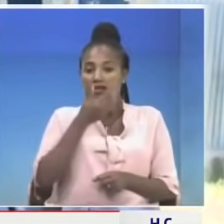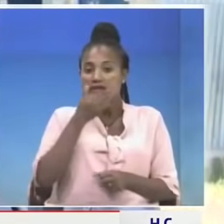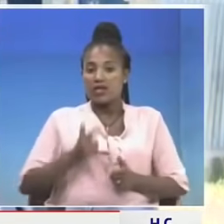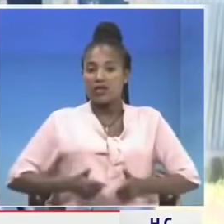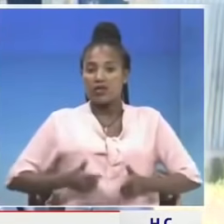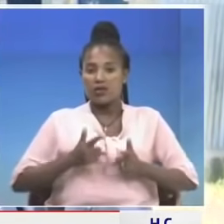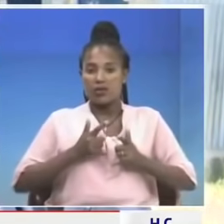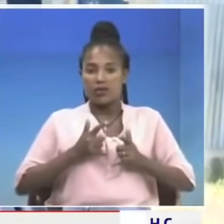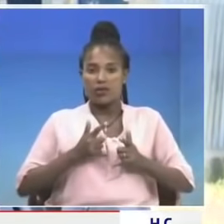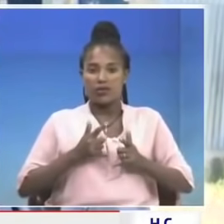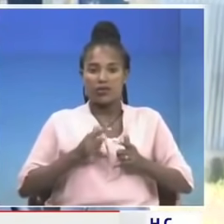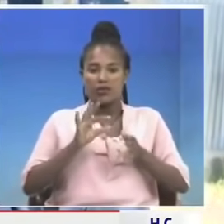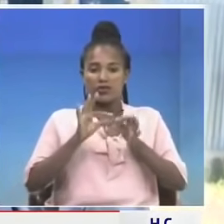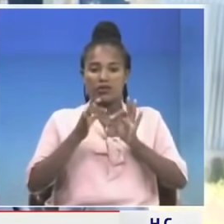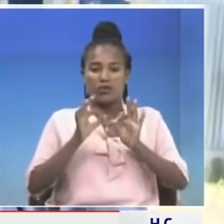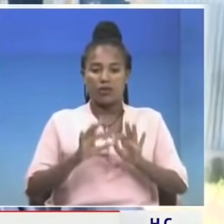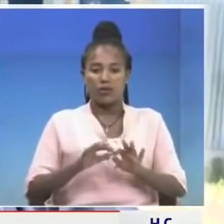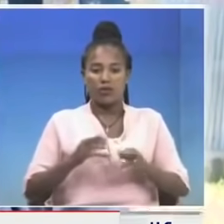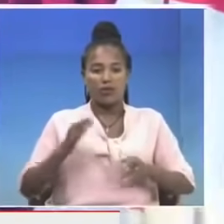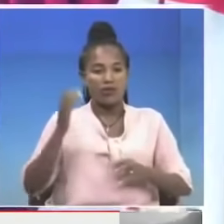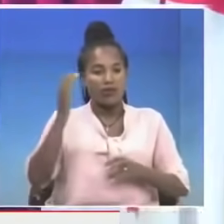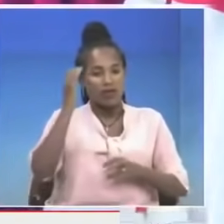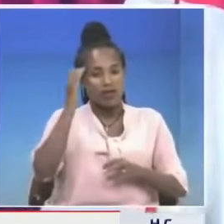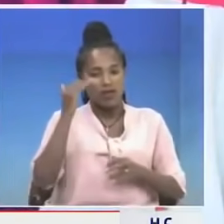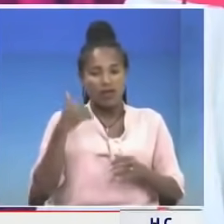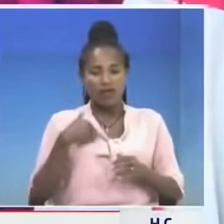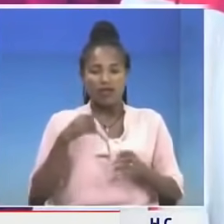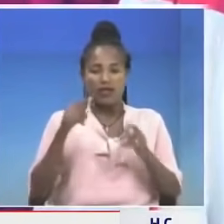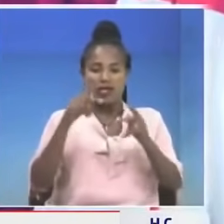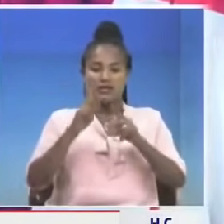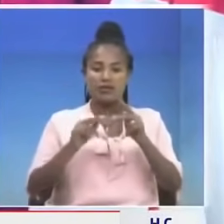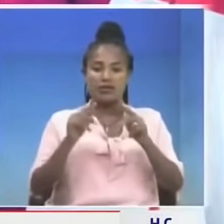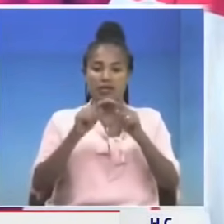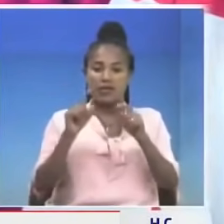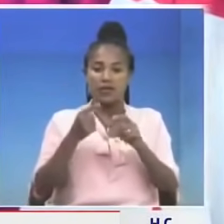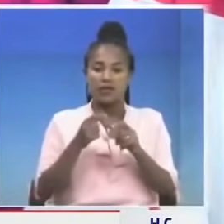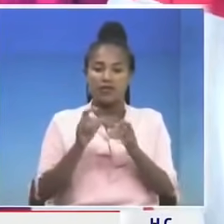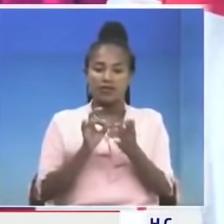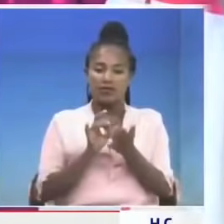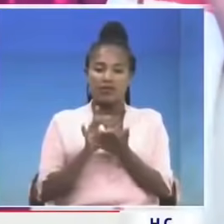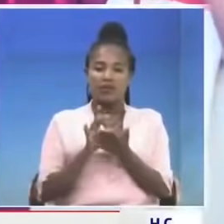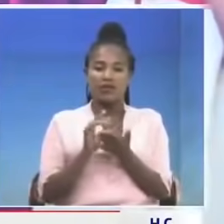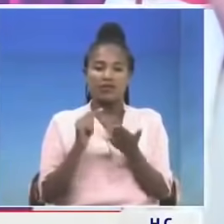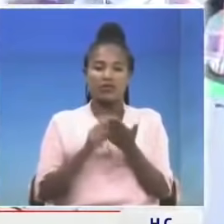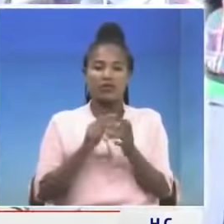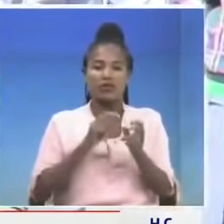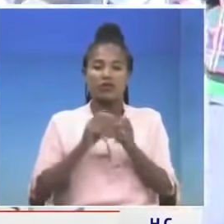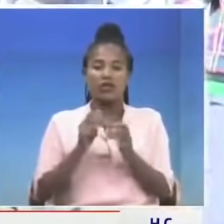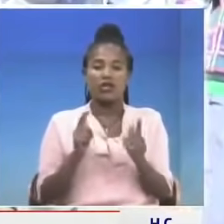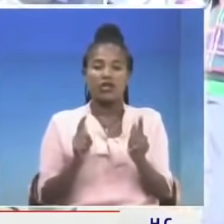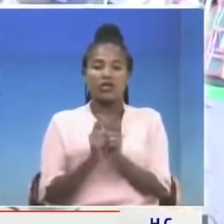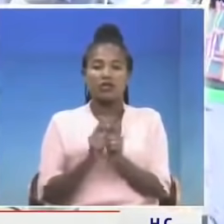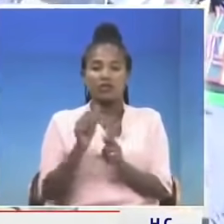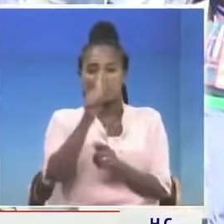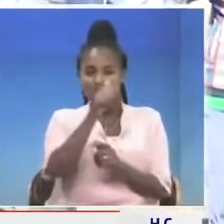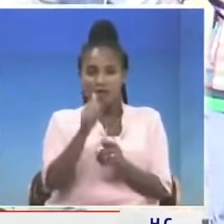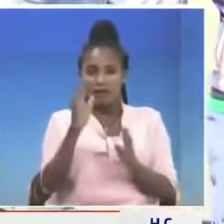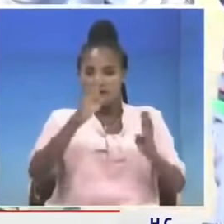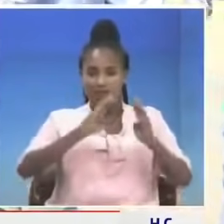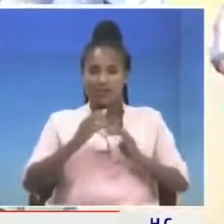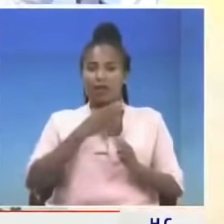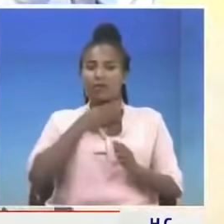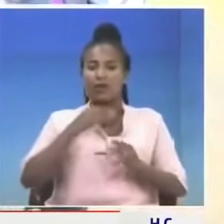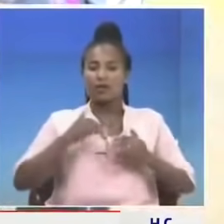መኖር ትርጉም የለውም ህሊና ላለው ሰው። የህዝብ ጠላት የሆነው ትህነግ በግፍ ያፈናቀላቸው እኚህ ወገኖች ለገጠማቸው ማናቸውም ችግር